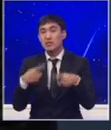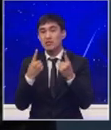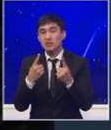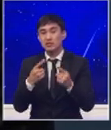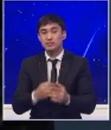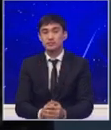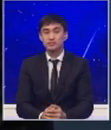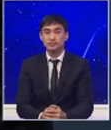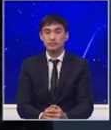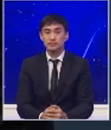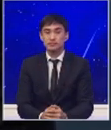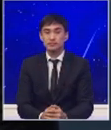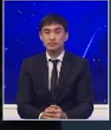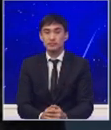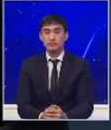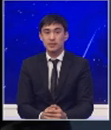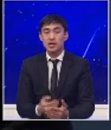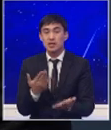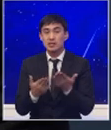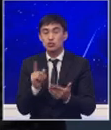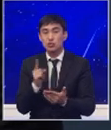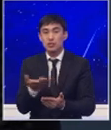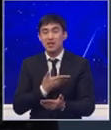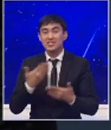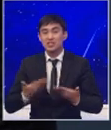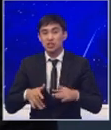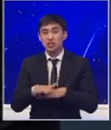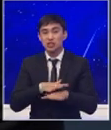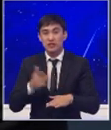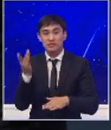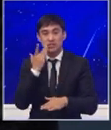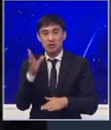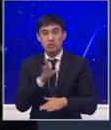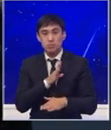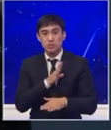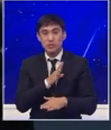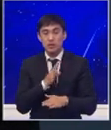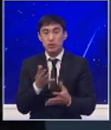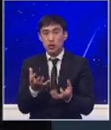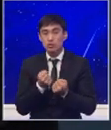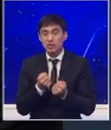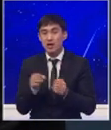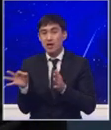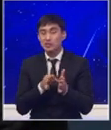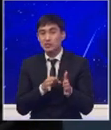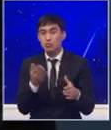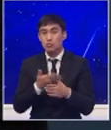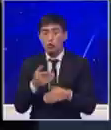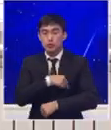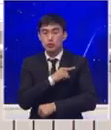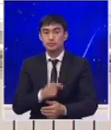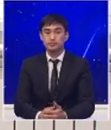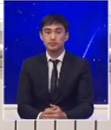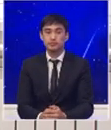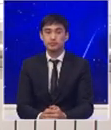линию, пока какая-то находится на ремонте. То есть чтобы наши жители, наши граждане всегда получали экстренную неотложную медицинскую